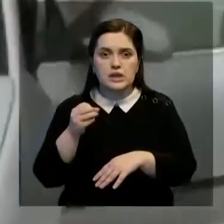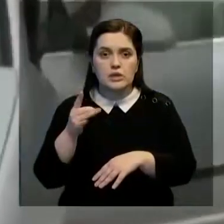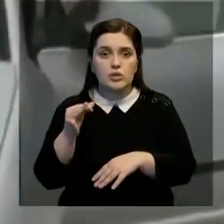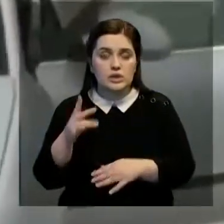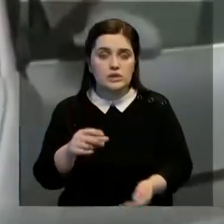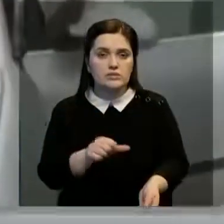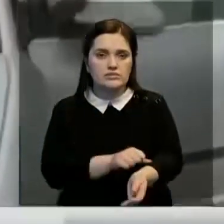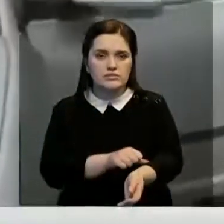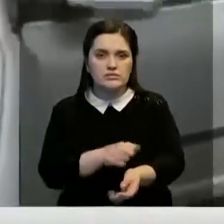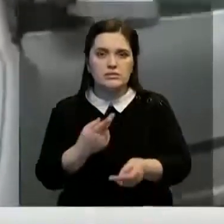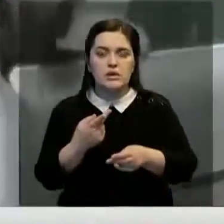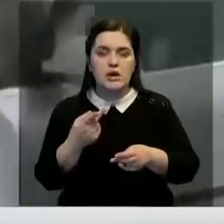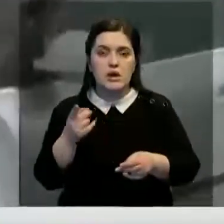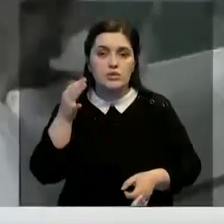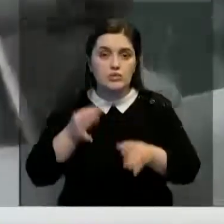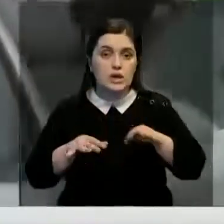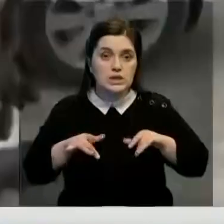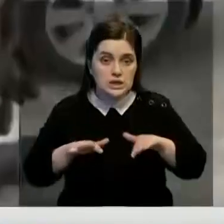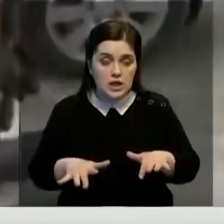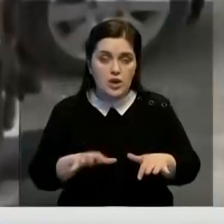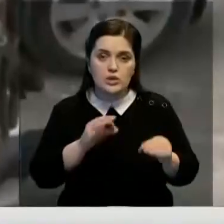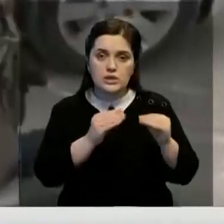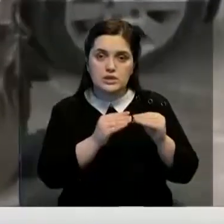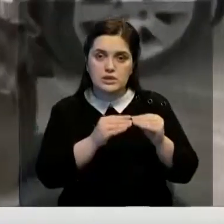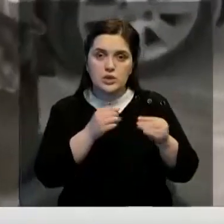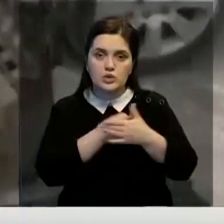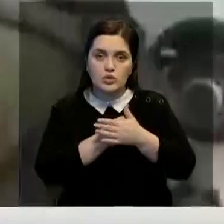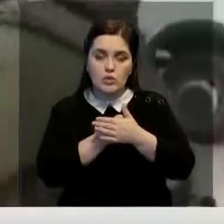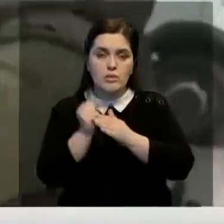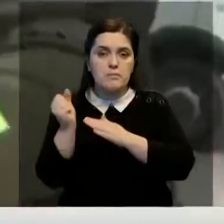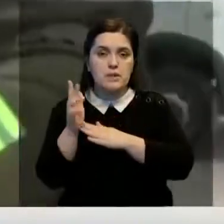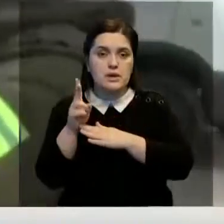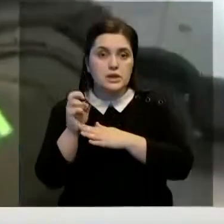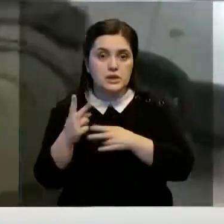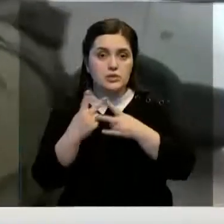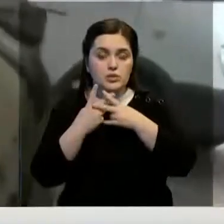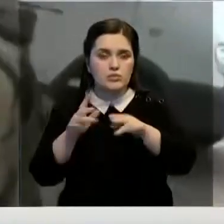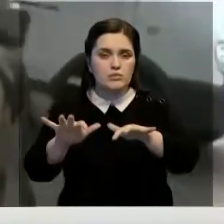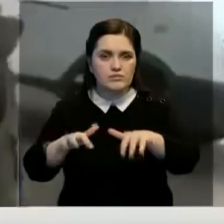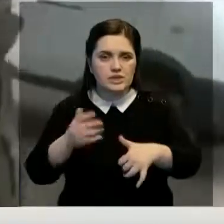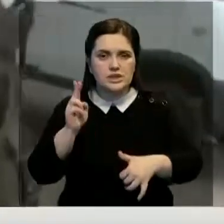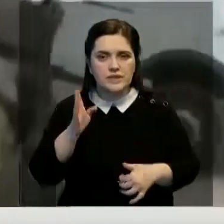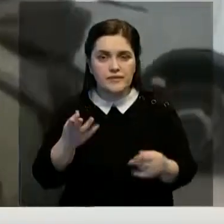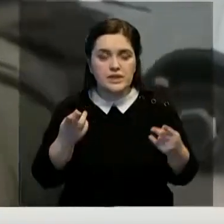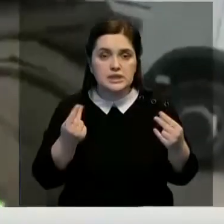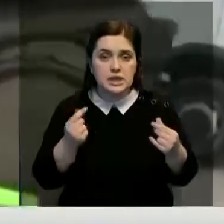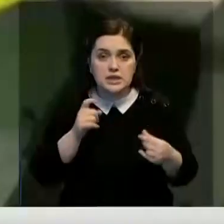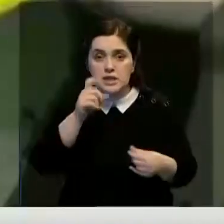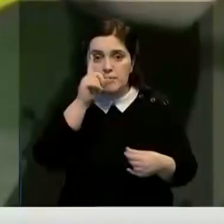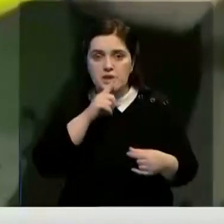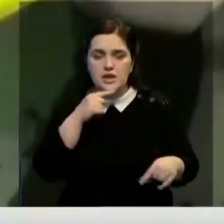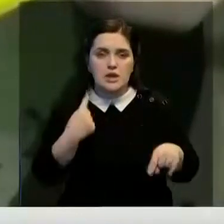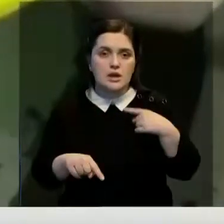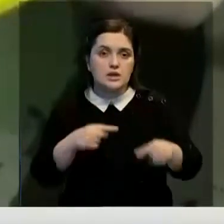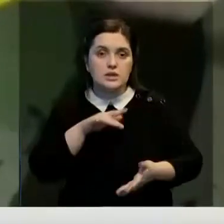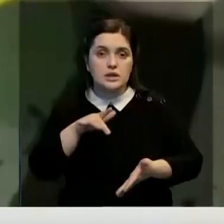дилеров возбуждены уголовные дела. Им грозит от 10 до 15 лет лишения свободы с конфискацией имущества. Всего за последний месяц в разных